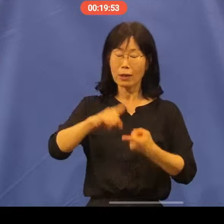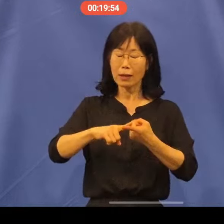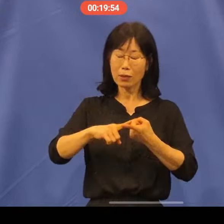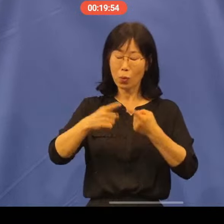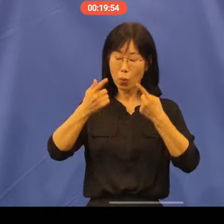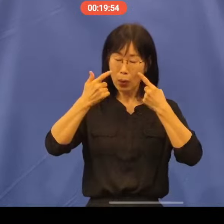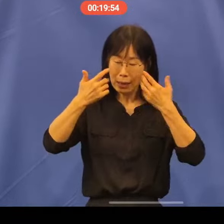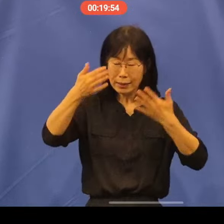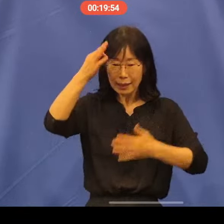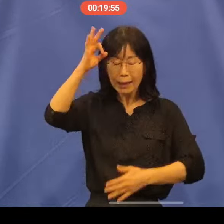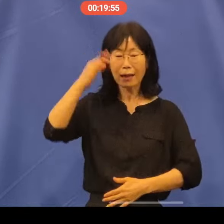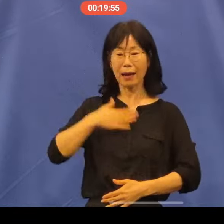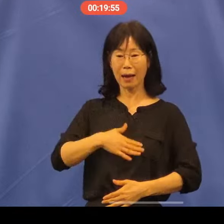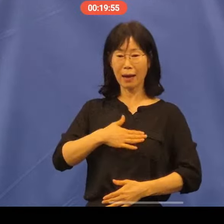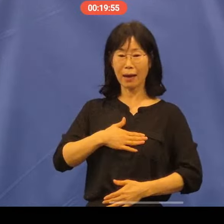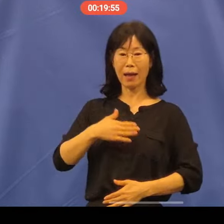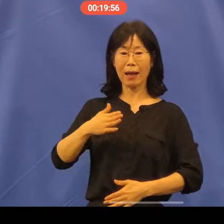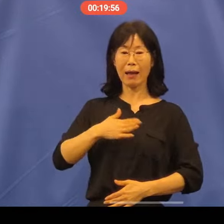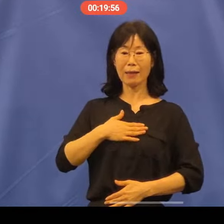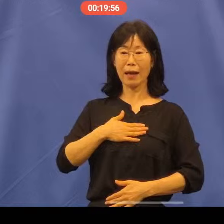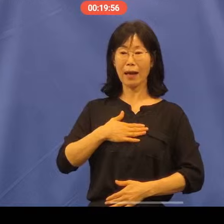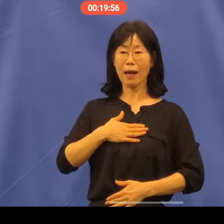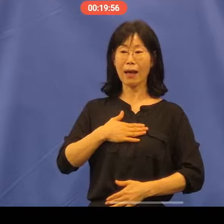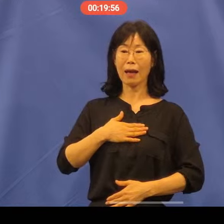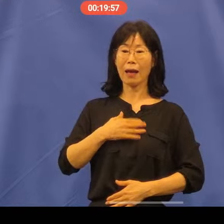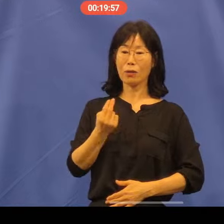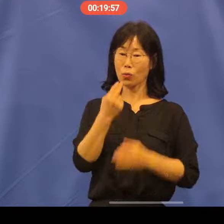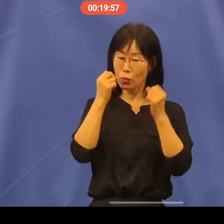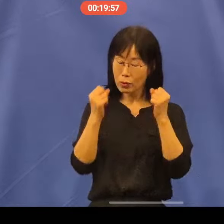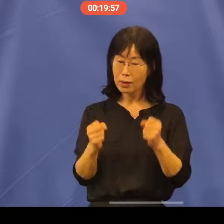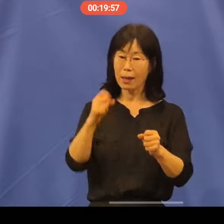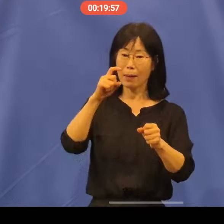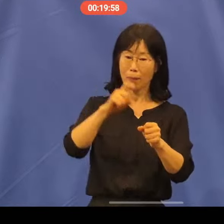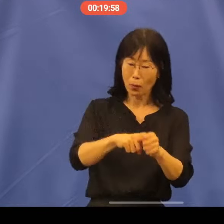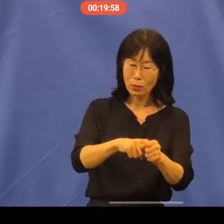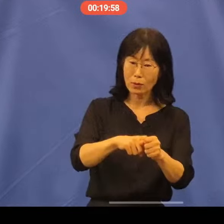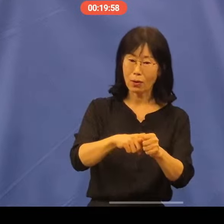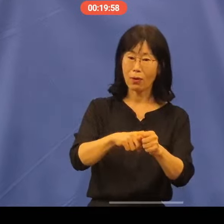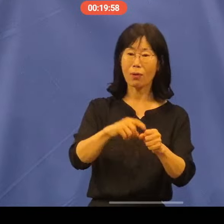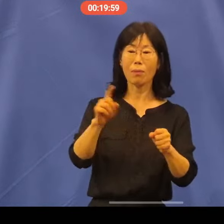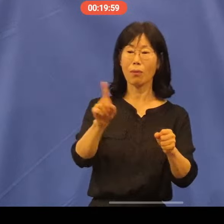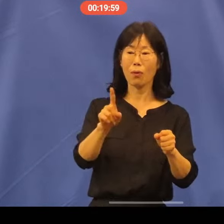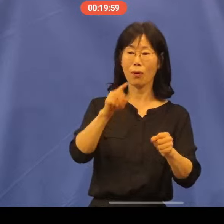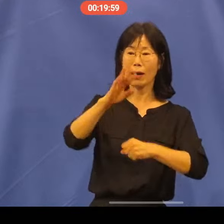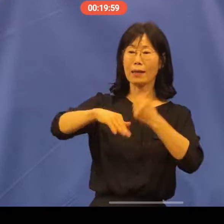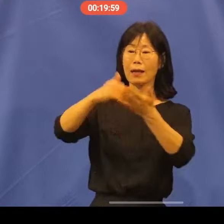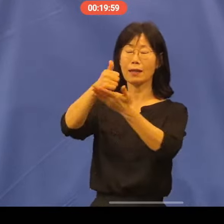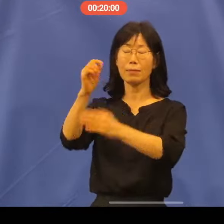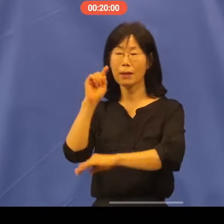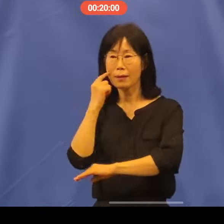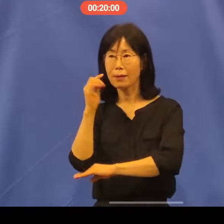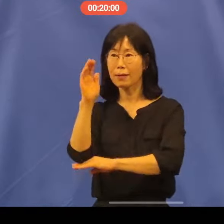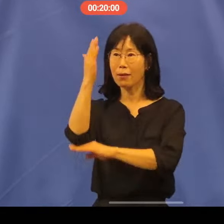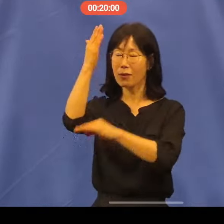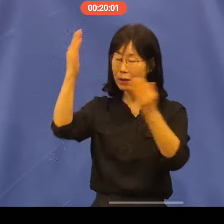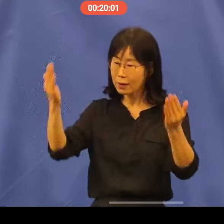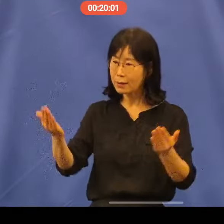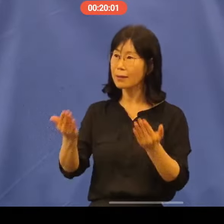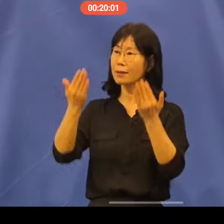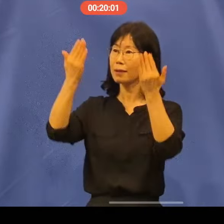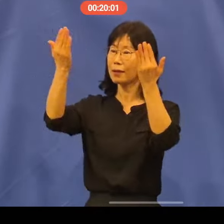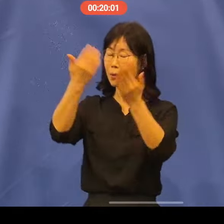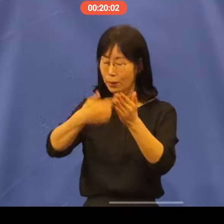그분을 예배하기 위해서, 그분을 높이기 위해서, 그분의 영광을 위하여. 온통 관심사는 여기 있어야 돼요. 초점을 정확히